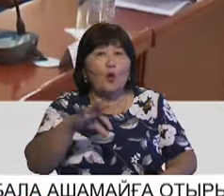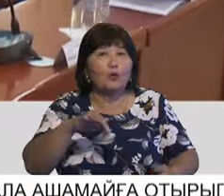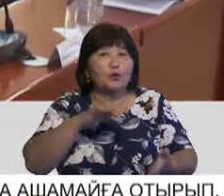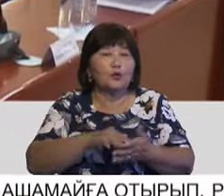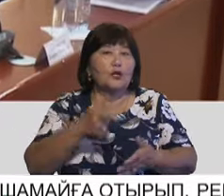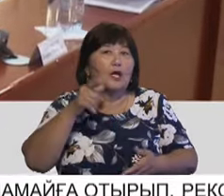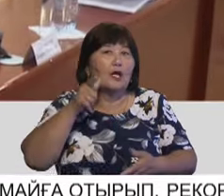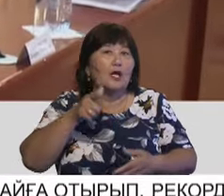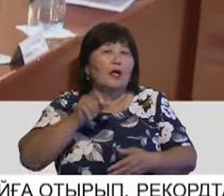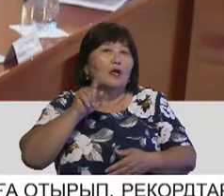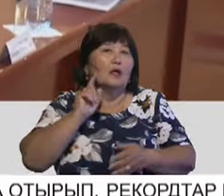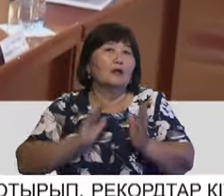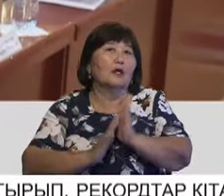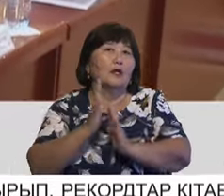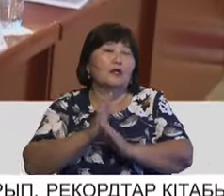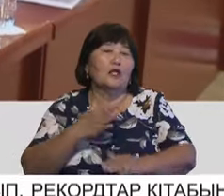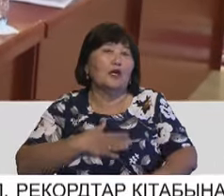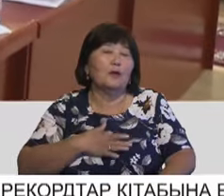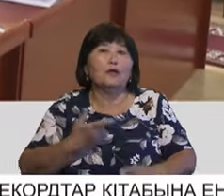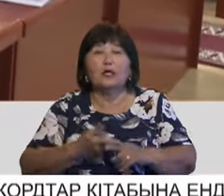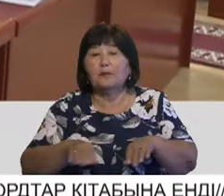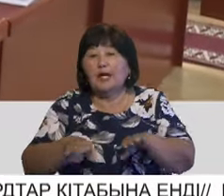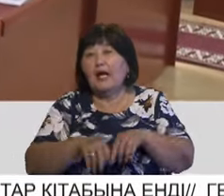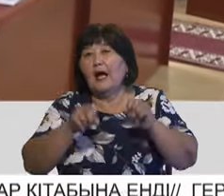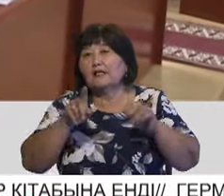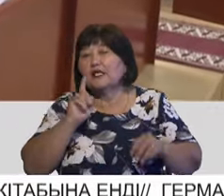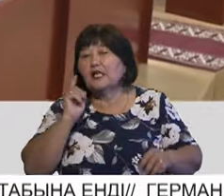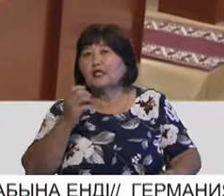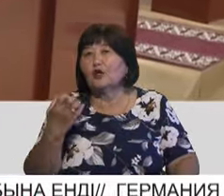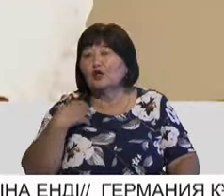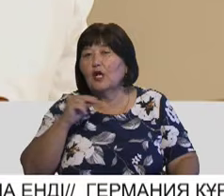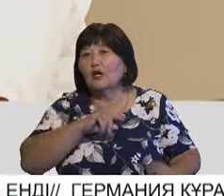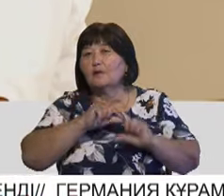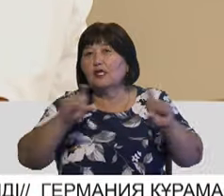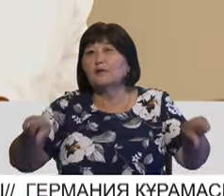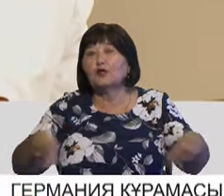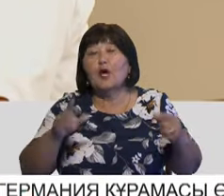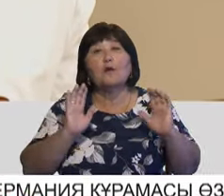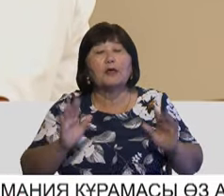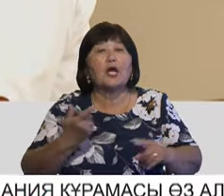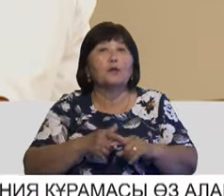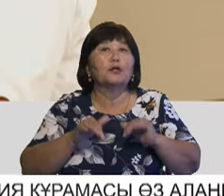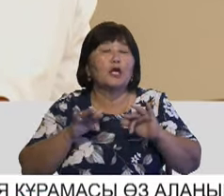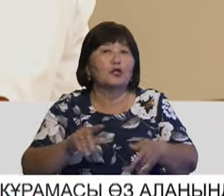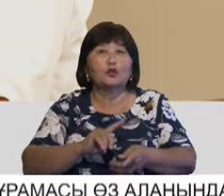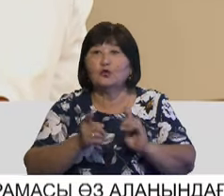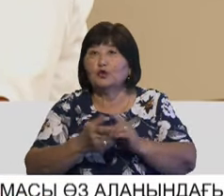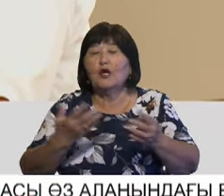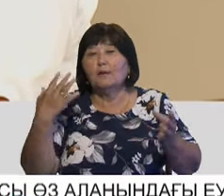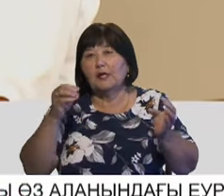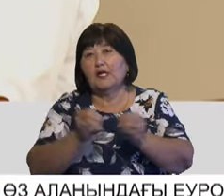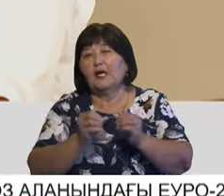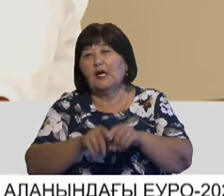орталығын көгалдандыру ісі баяу. Мұны бірізге түсіру үшін арнайы Жасыл Қызылорда мекемесі құрылған болатын. Бірақ бұдан іс өнген жоқ. Бұрынғы